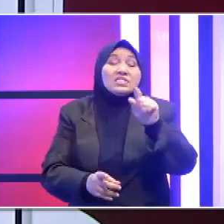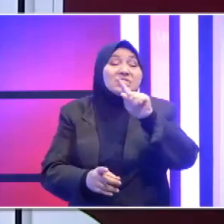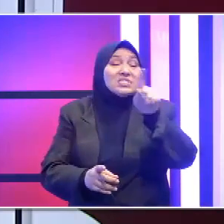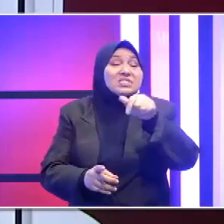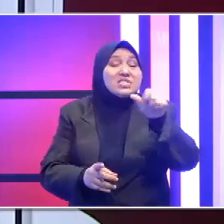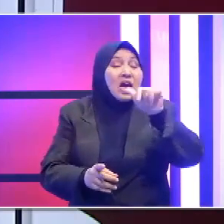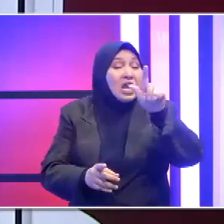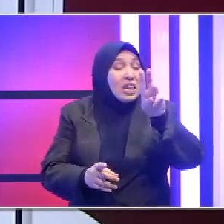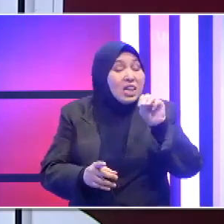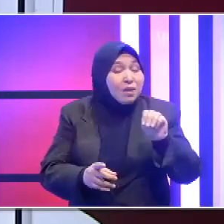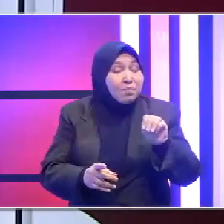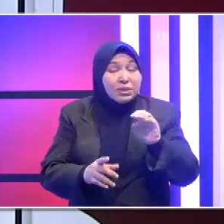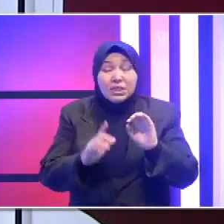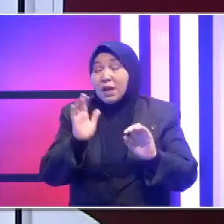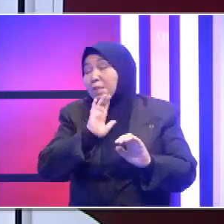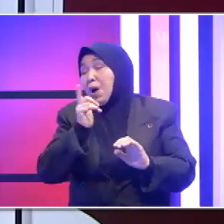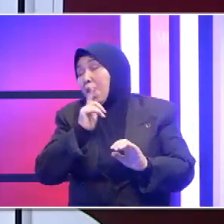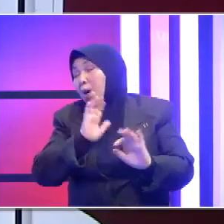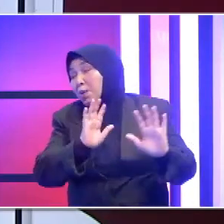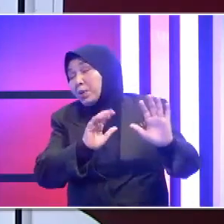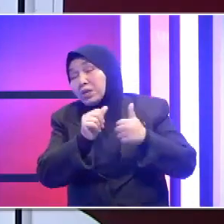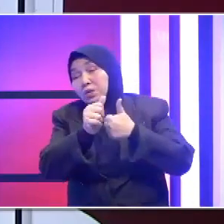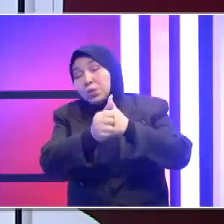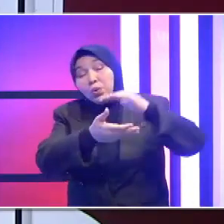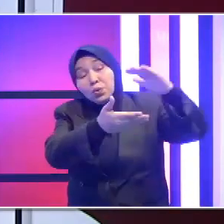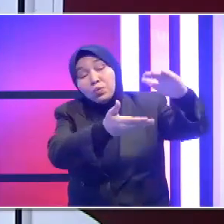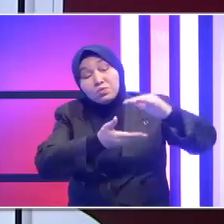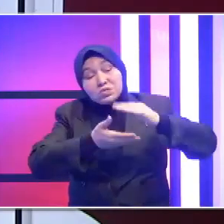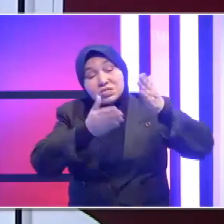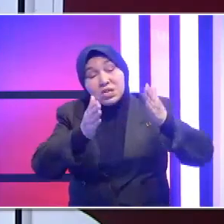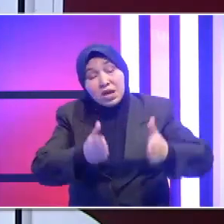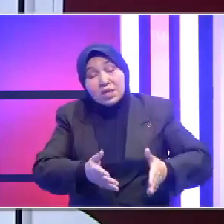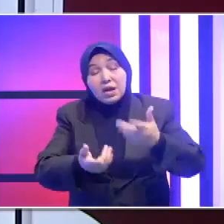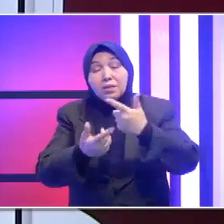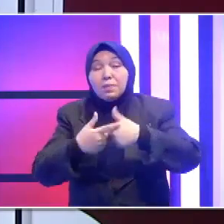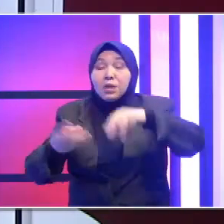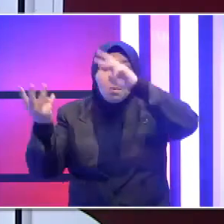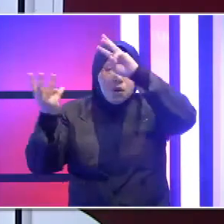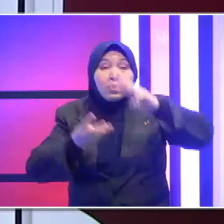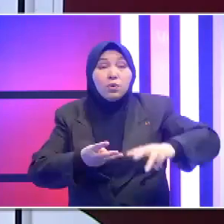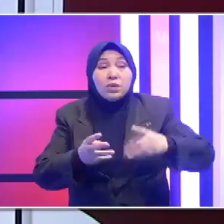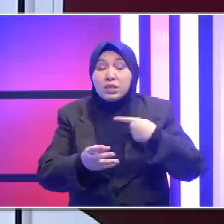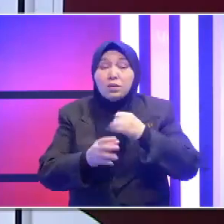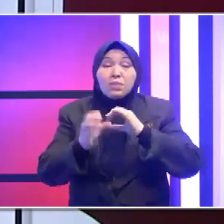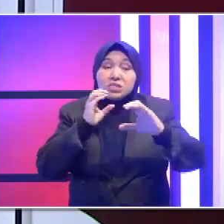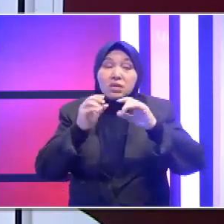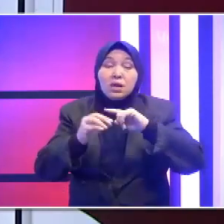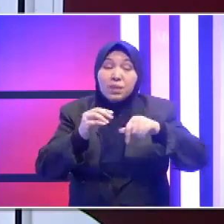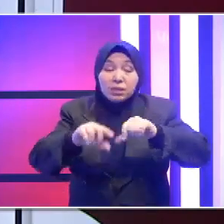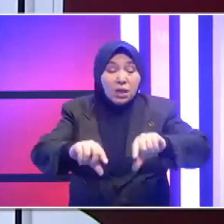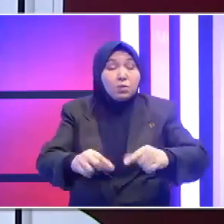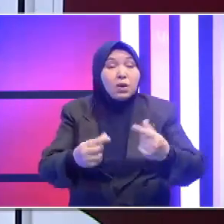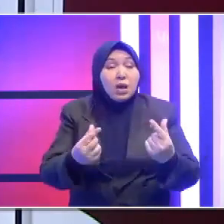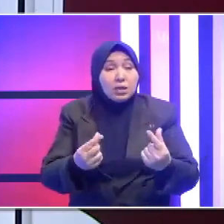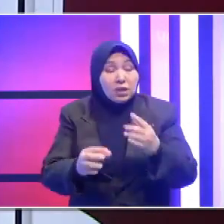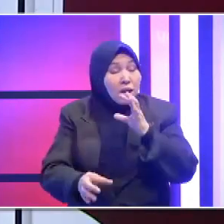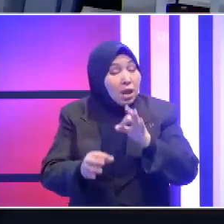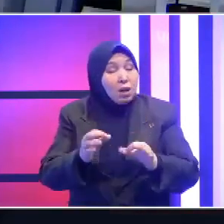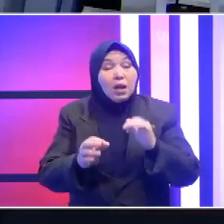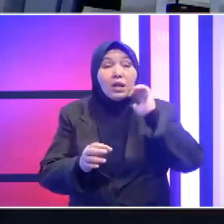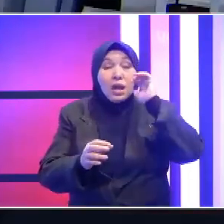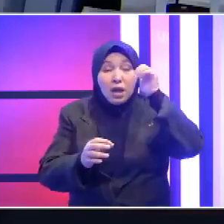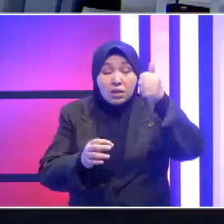mau mengikut kepada utusan ataupun message daripada Wahyu kalau zaman sekarang Irsyad kita bisa tentang Alquran yakni dia akan